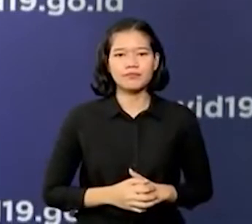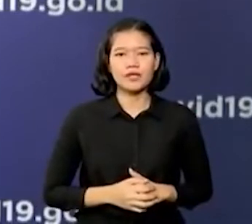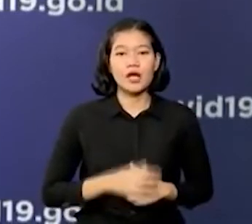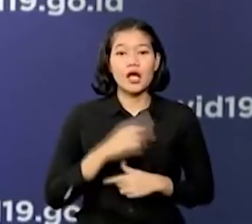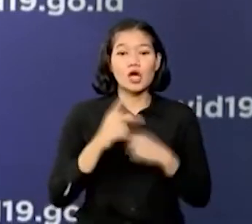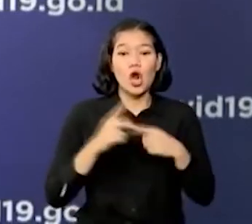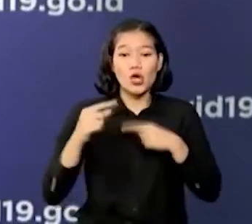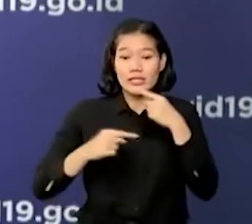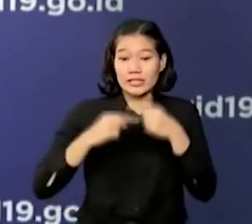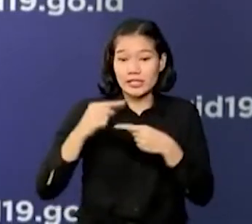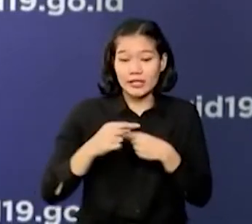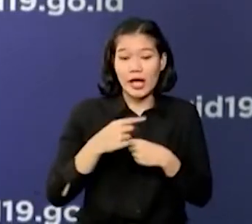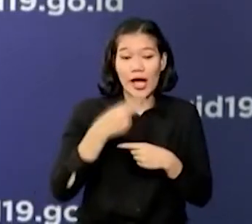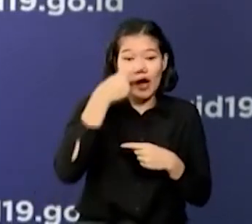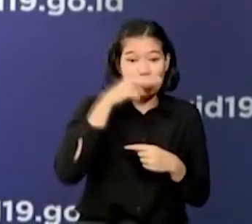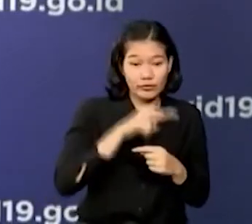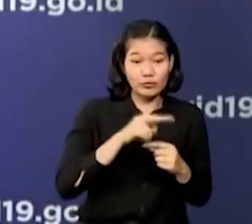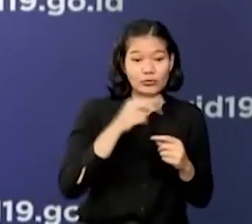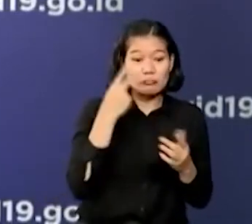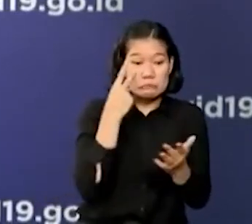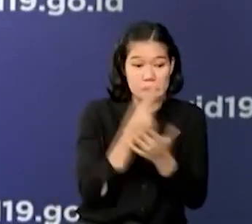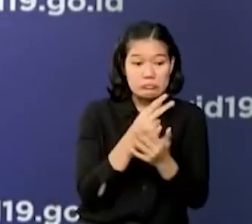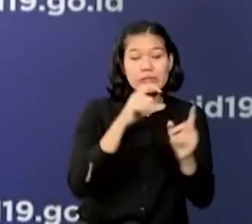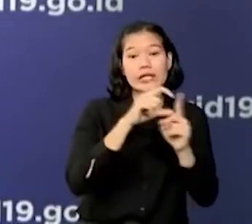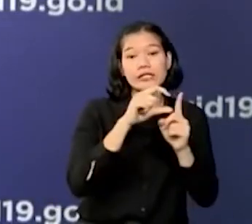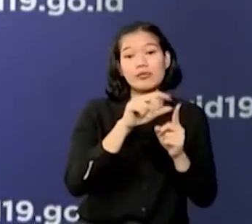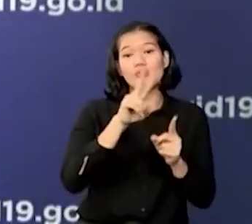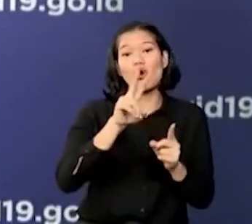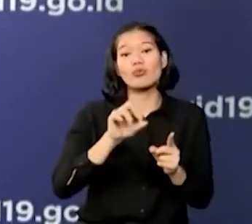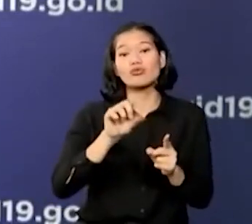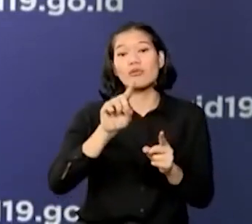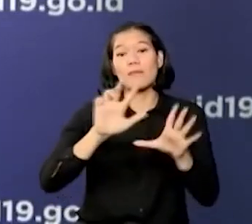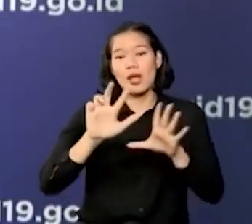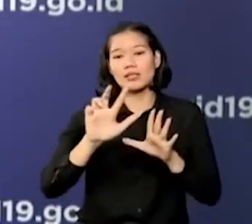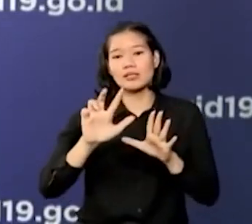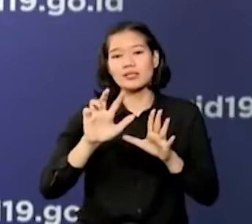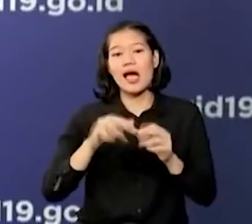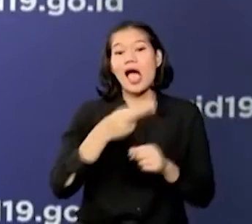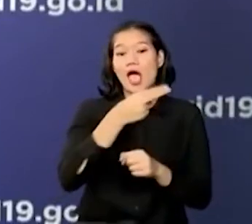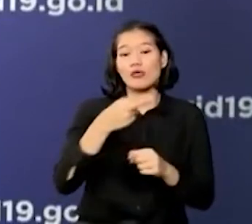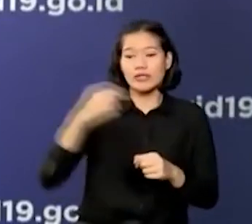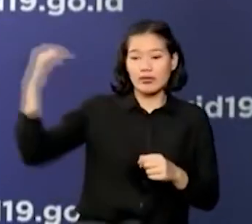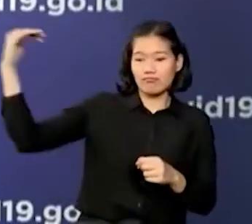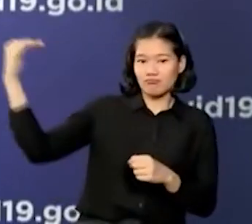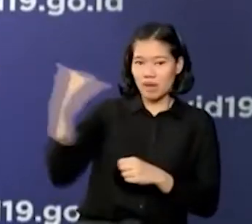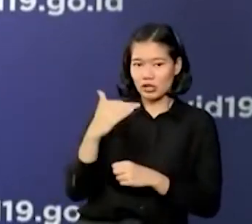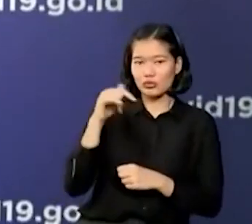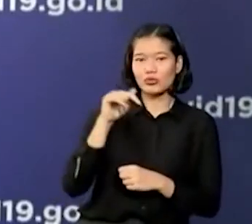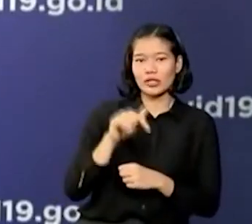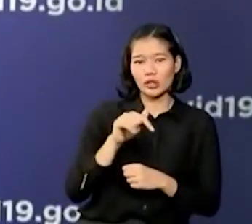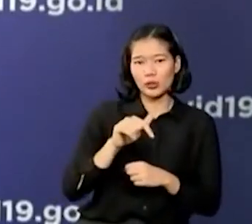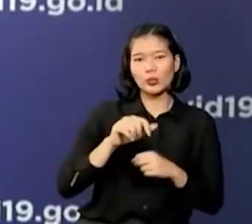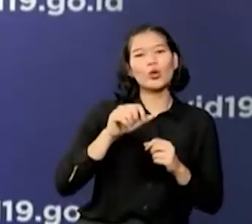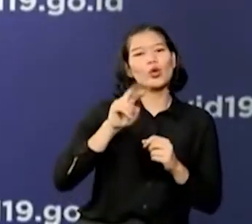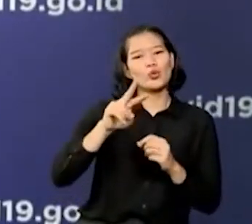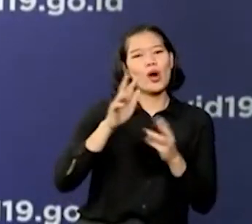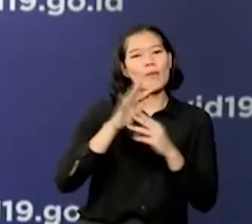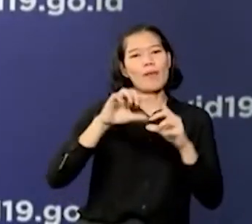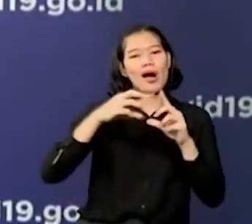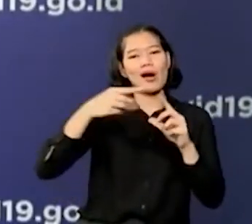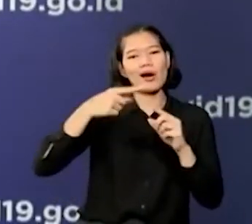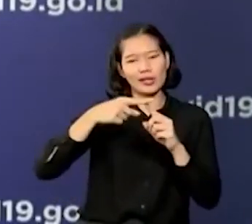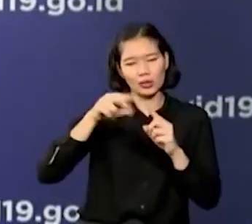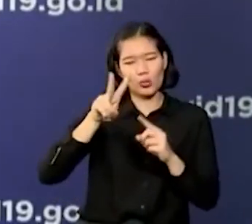Secara kronologis, virus yang ditemukan Desember 2019 tersebut masuk ke Indonesia dan menjangkiti pasien pertama pada 2 Maret